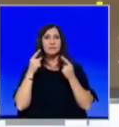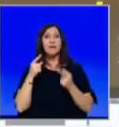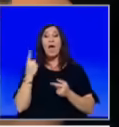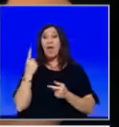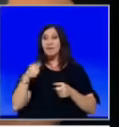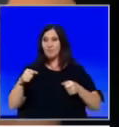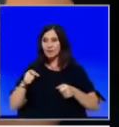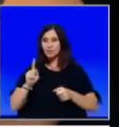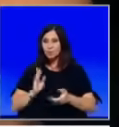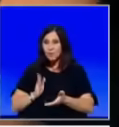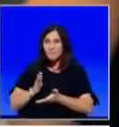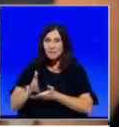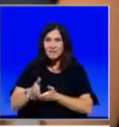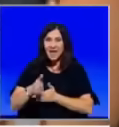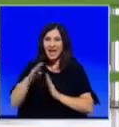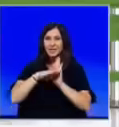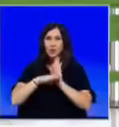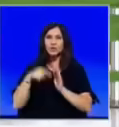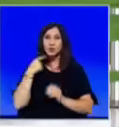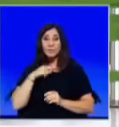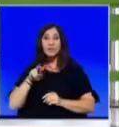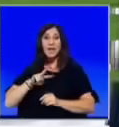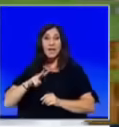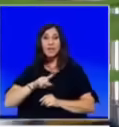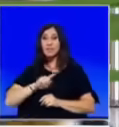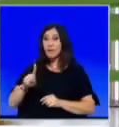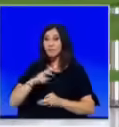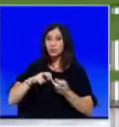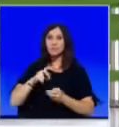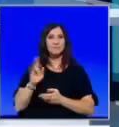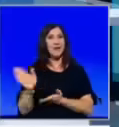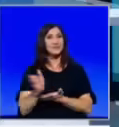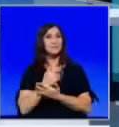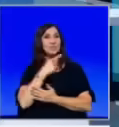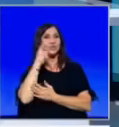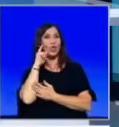багаж в категорията загубен или непотърсен, трябва да са минали 100 дни.